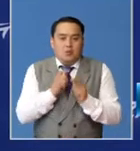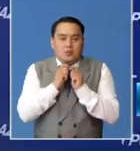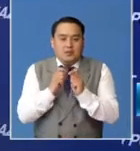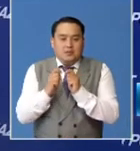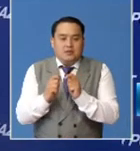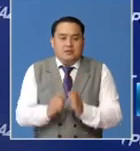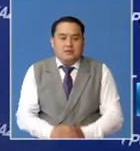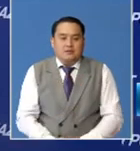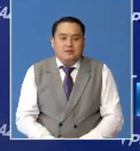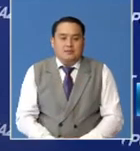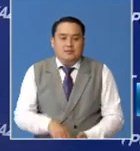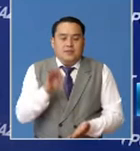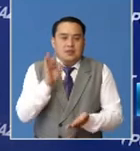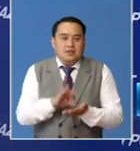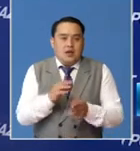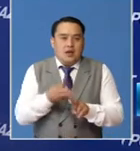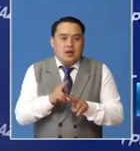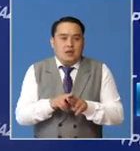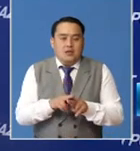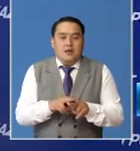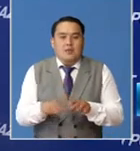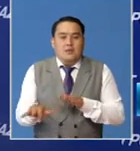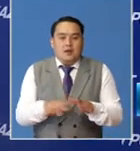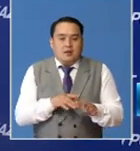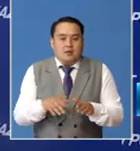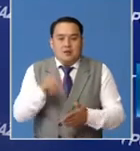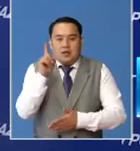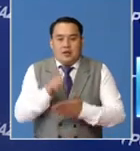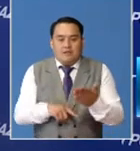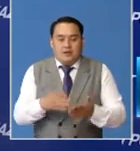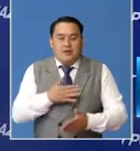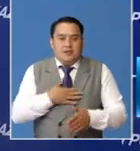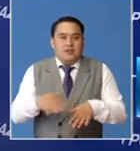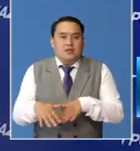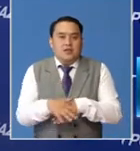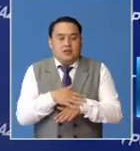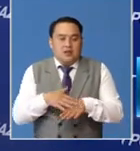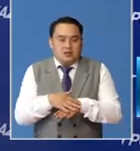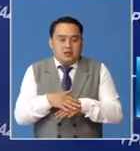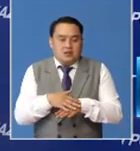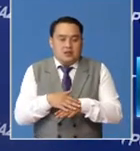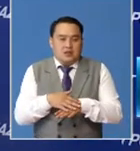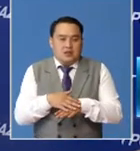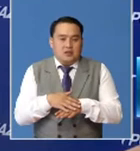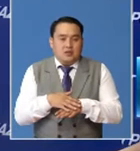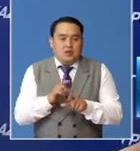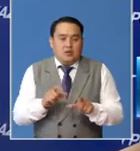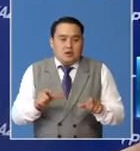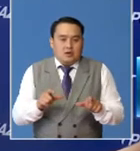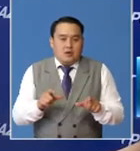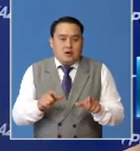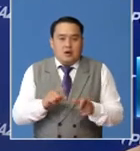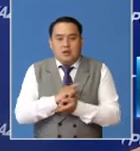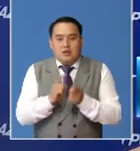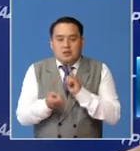призы. Цель этого мероприятия – это повысить лояльность, доверие наших клиентов, ознакомить какие